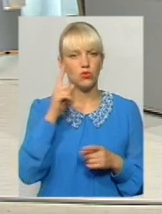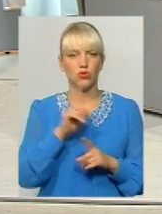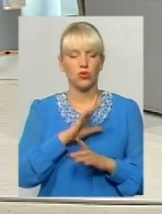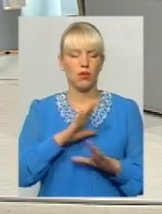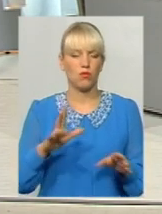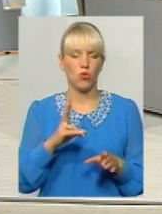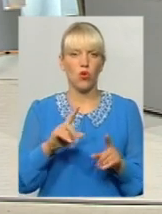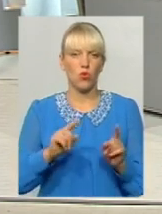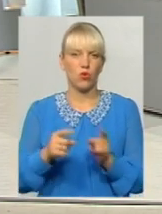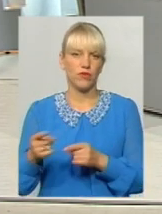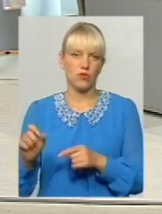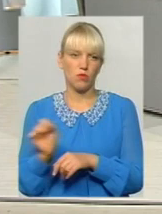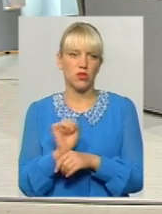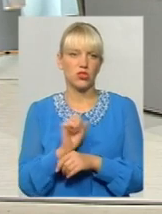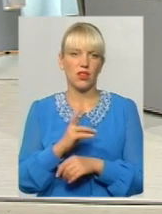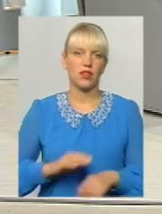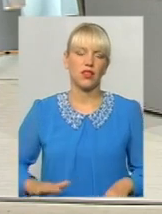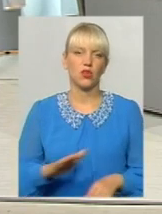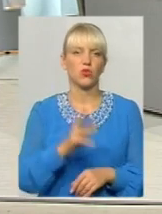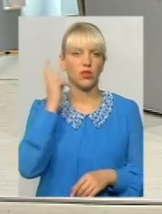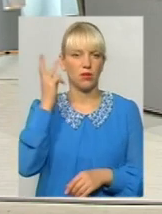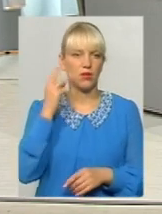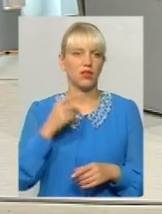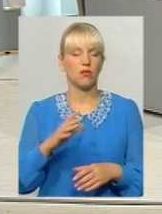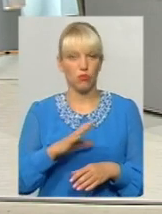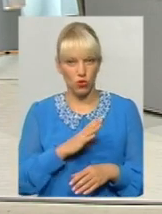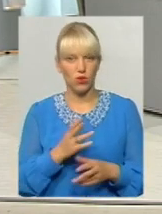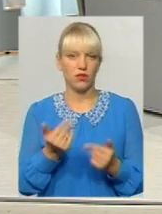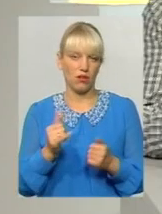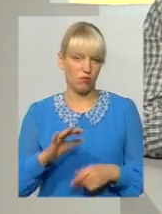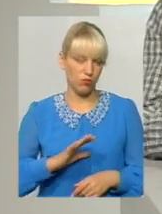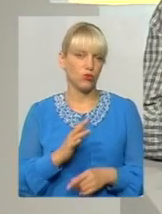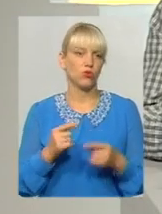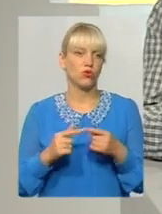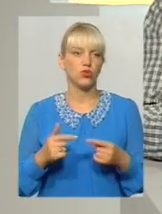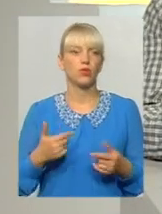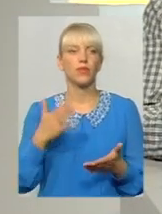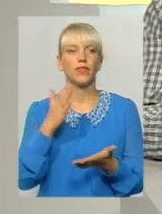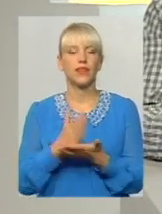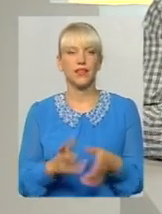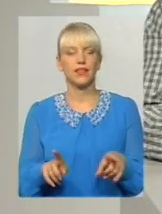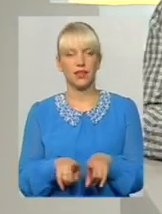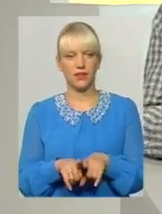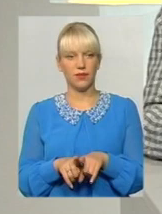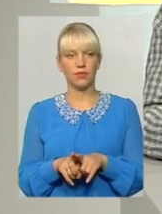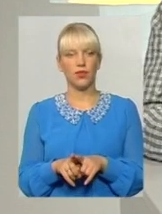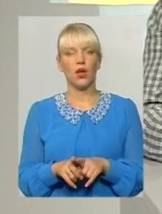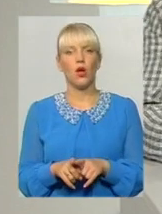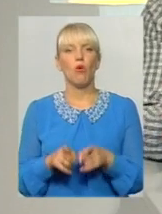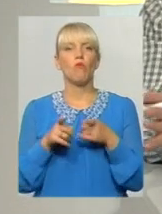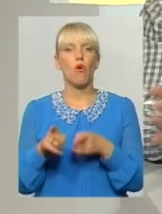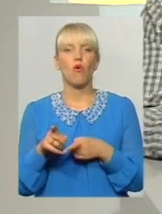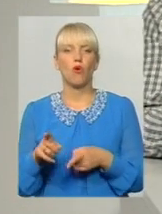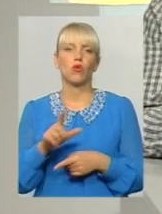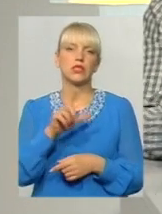території України Хмельниччини. Були. Були? Так. Їх, я ж кажу, принаймні, менше 5. Принаймні, є такі, так би мовити, ну, погрози